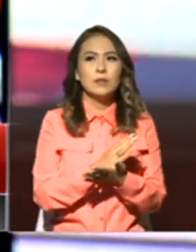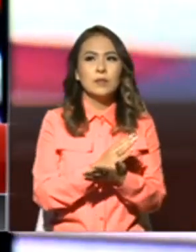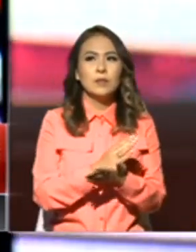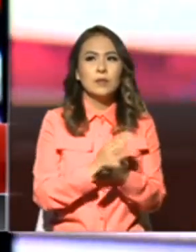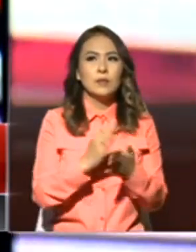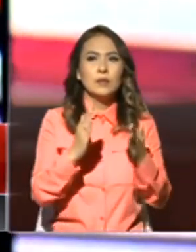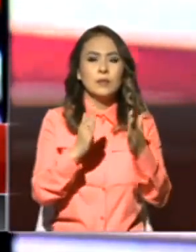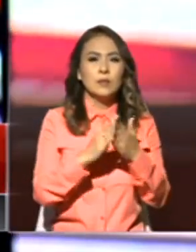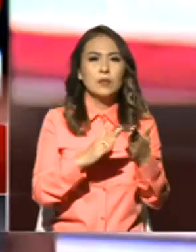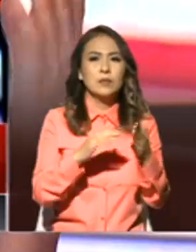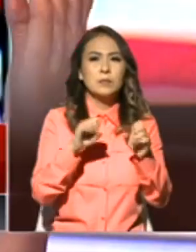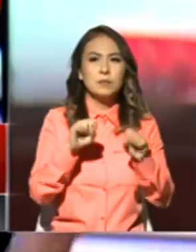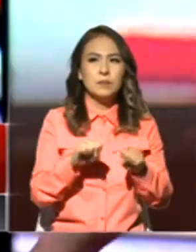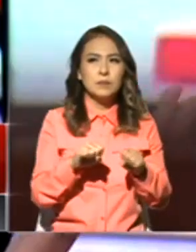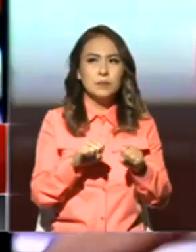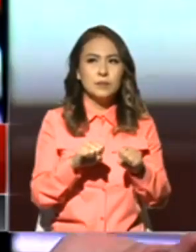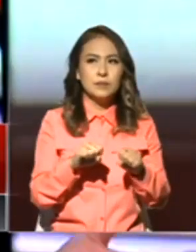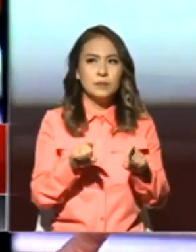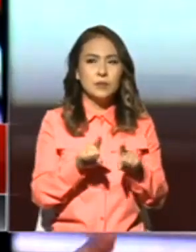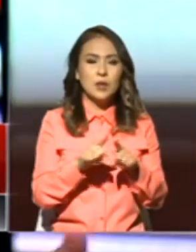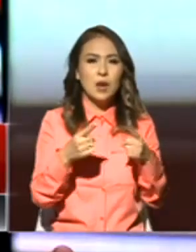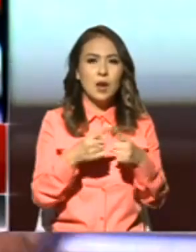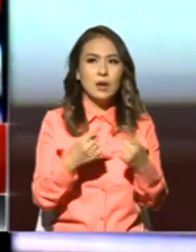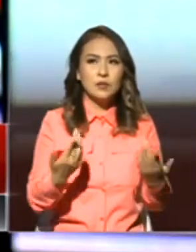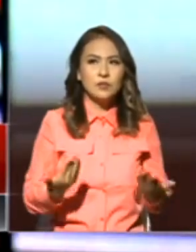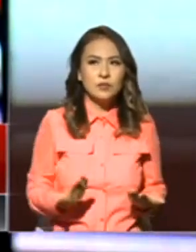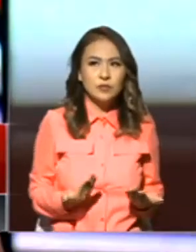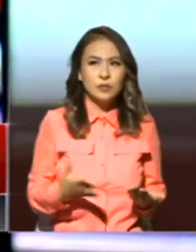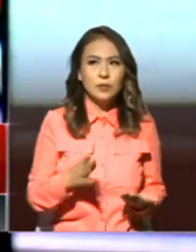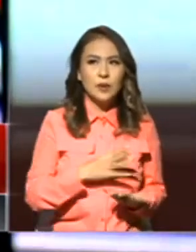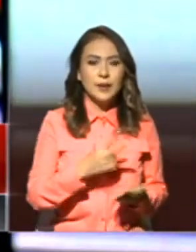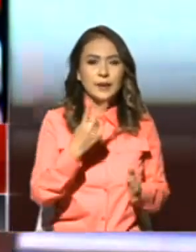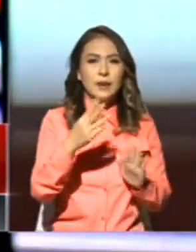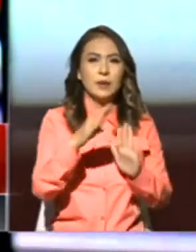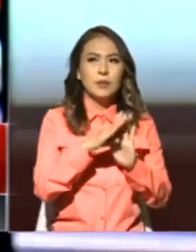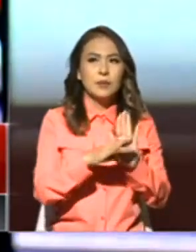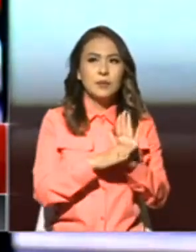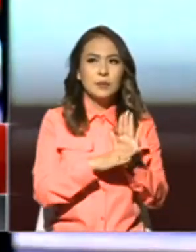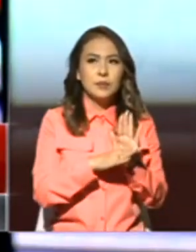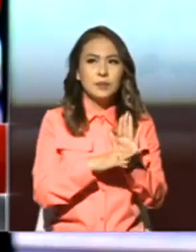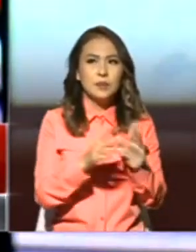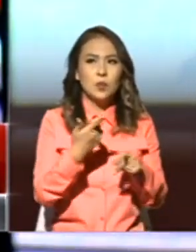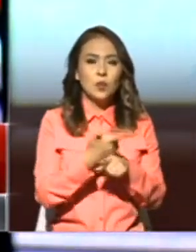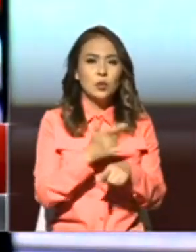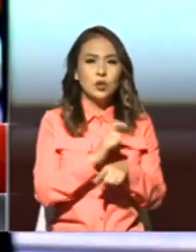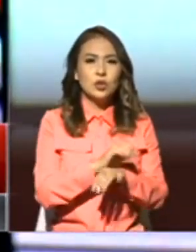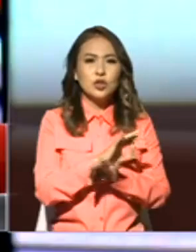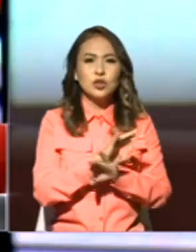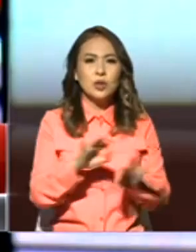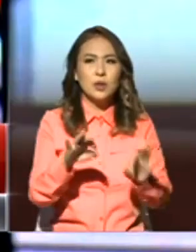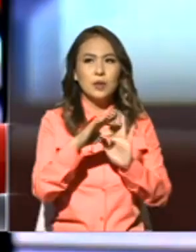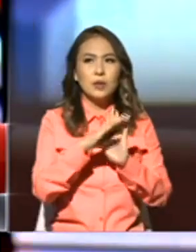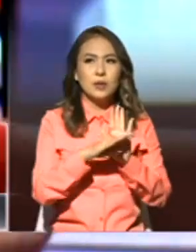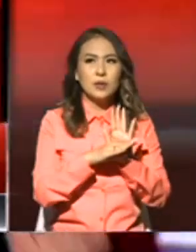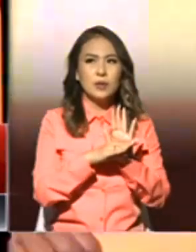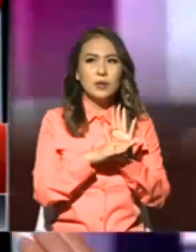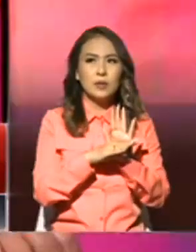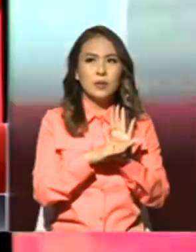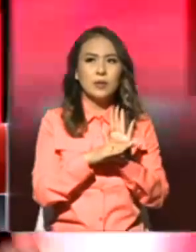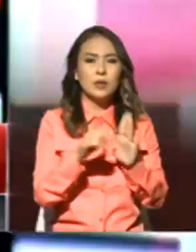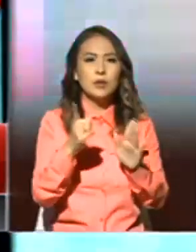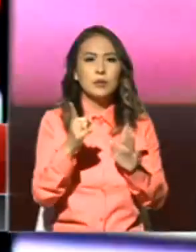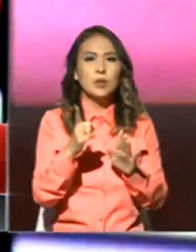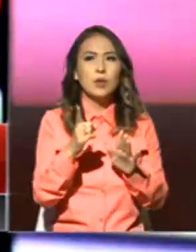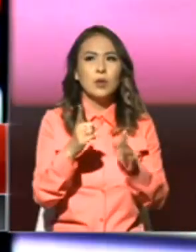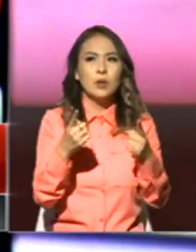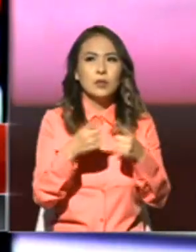жерде деген сияқты. Одан бір мысалы бізде арендное жилье деген болды. Екі бағдарлама болды. Ол өте жақсы бағдарлама. Бірақ мен білмеймін неге ол бағдарлама